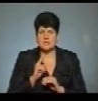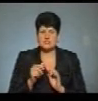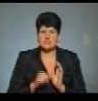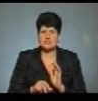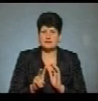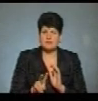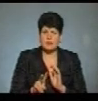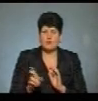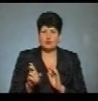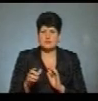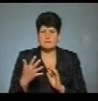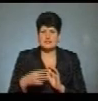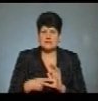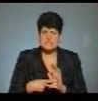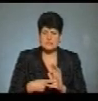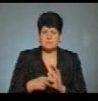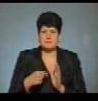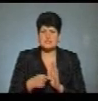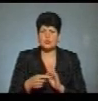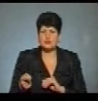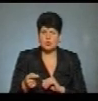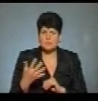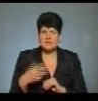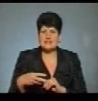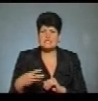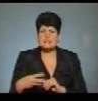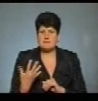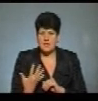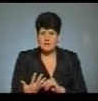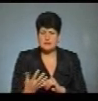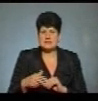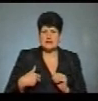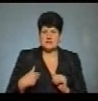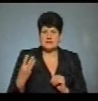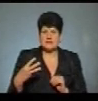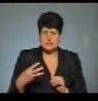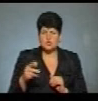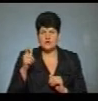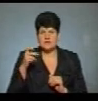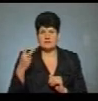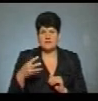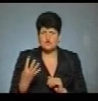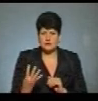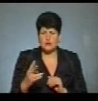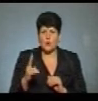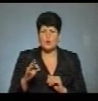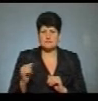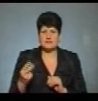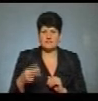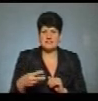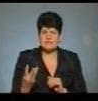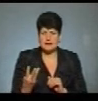62, Бучацький – 57, місто Тернопіль – 35, Заліщицький район – 30, Чортківський – 24, Козівський –